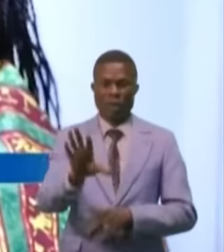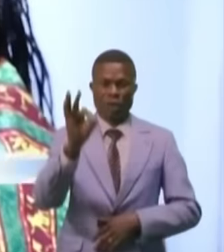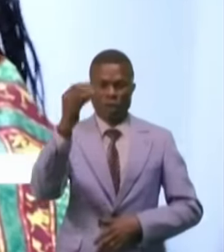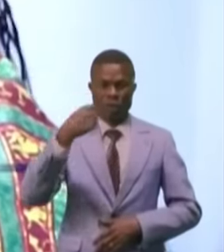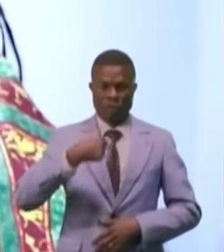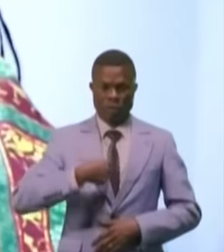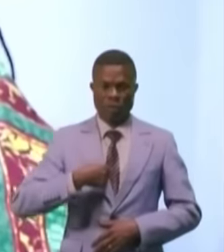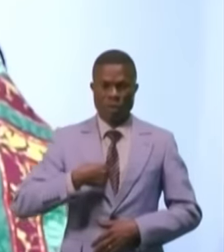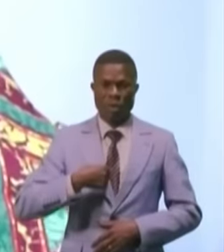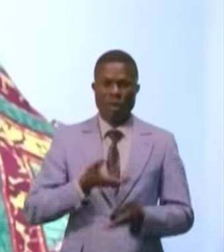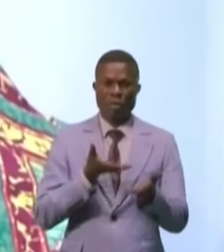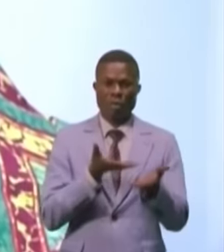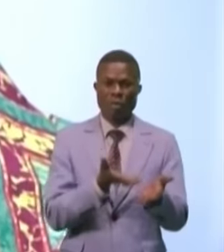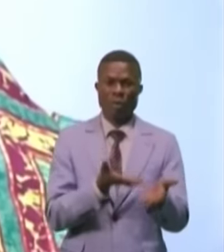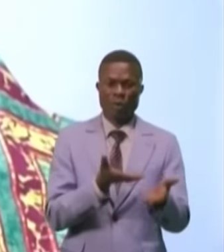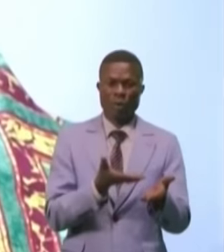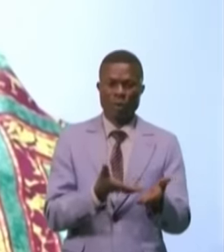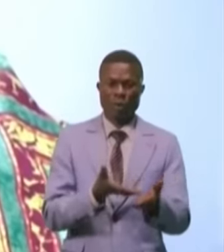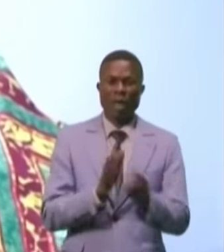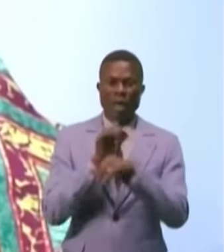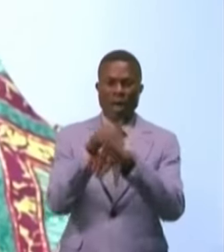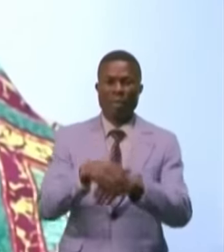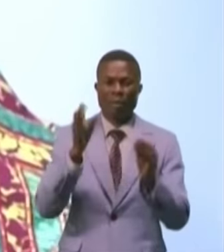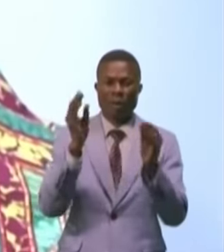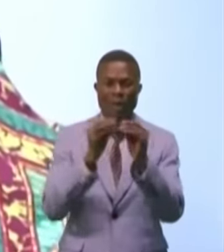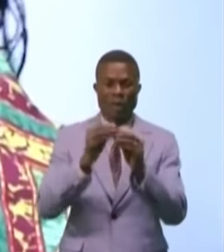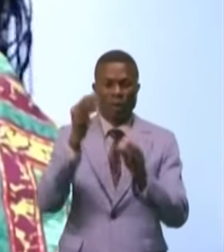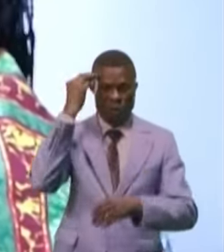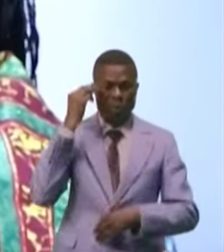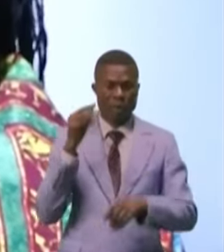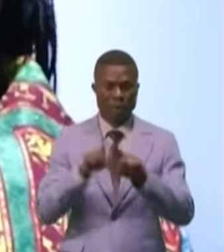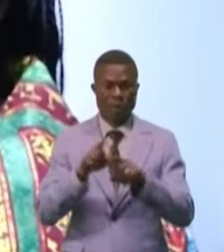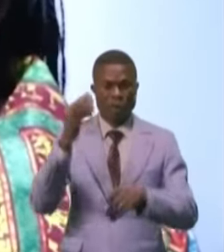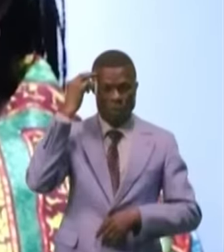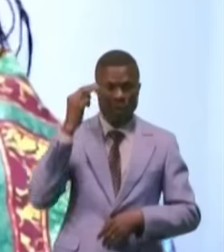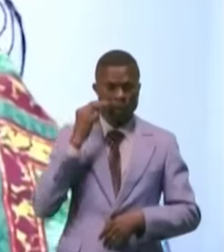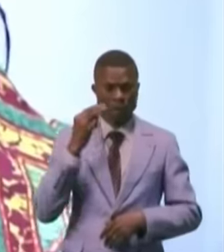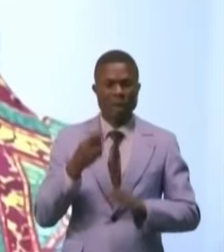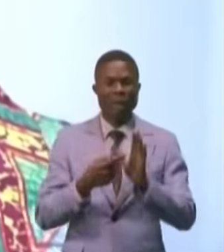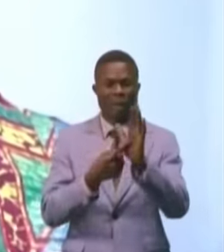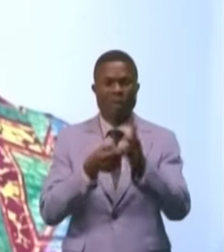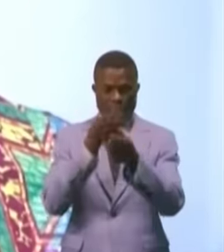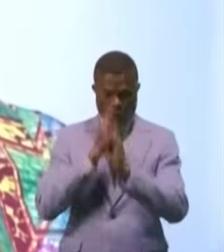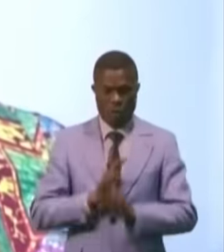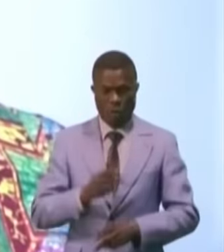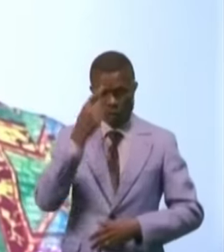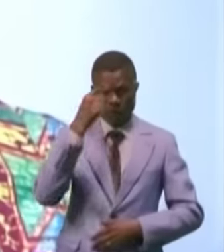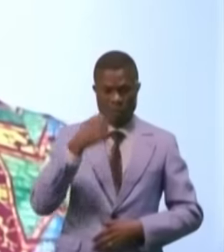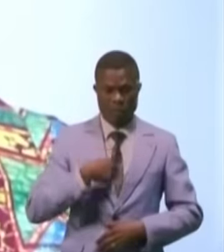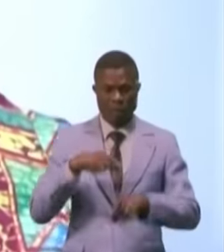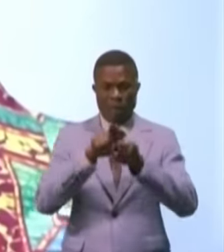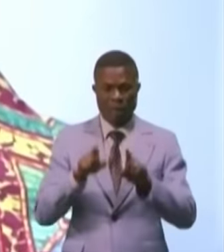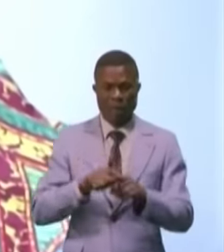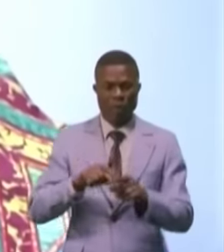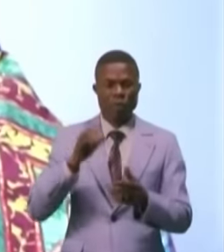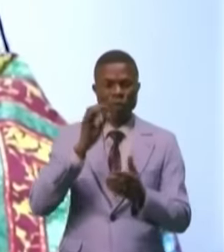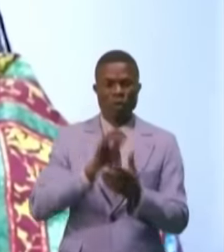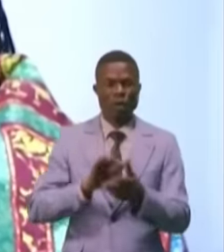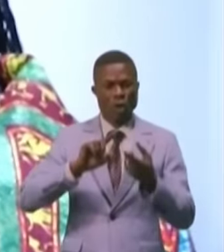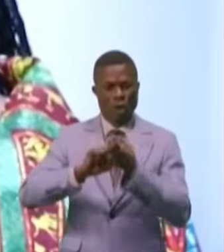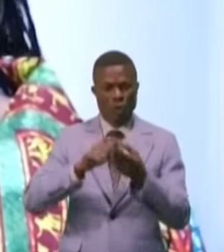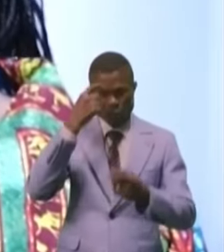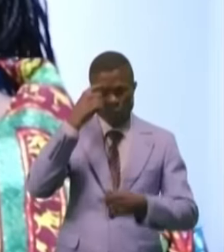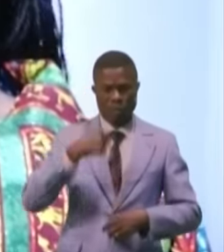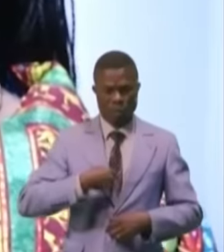assister au Conseil des ministres, en tant que ministre, c'est un signe d'honneur et aussi de reconnaissance de mes